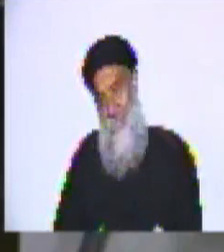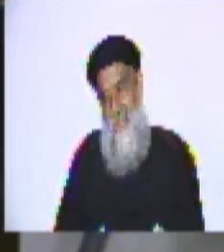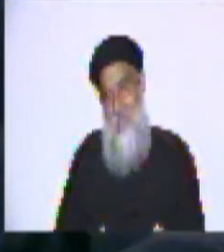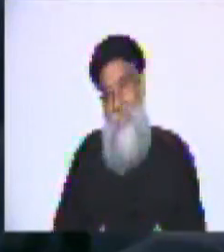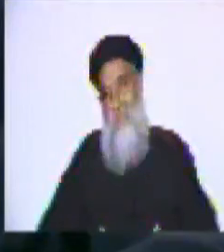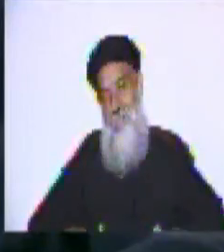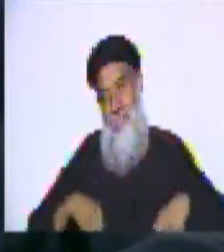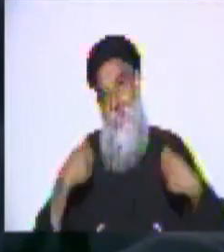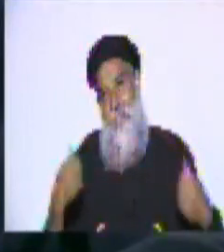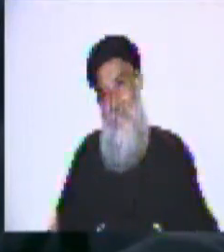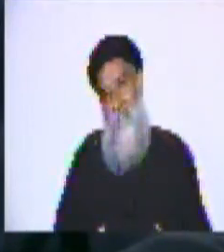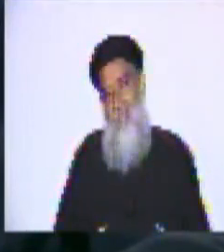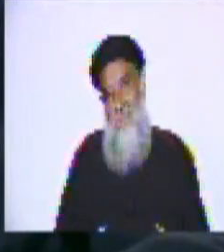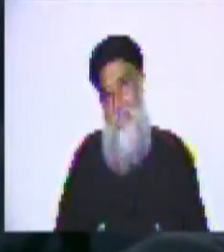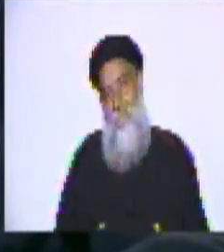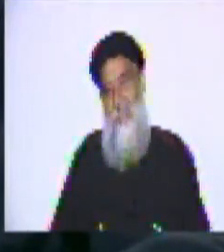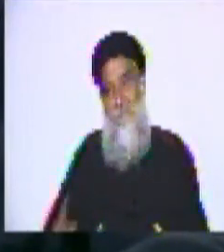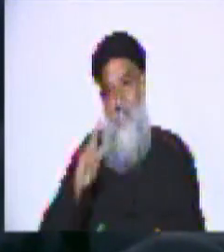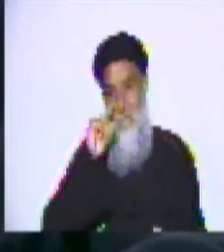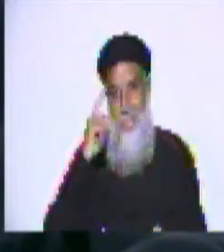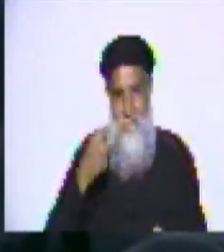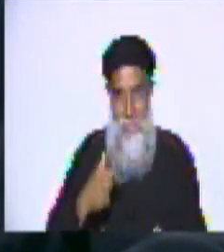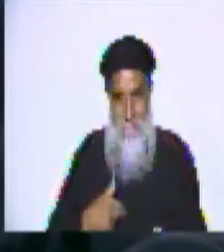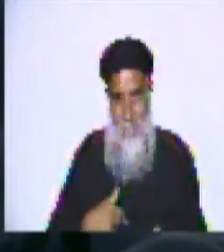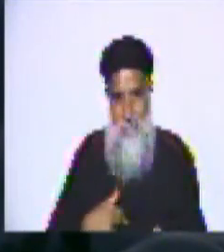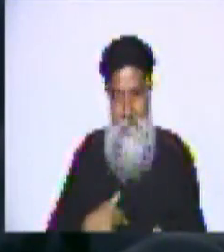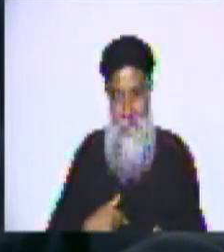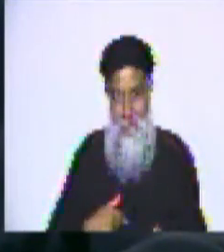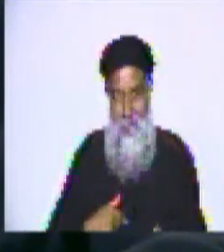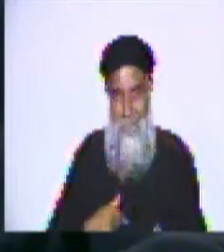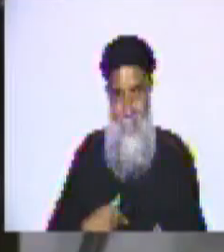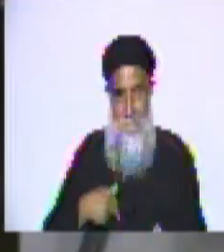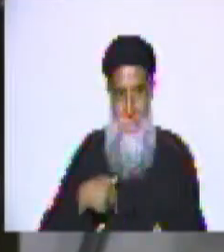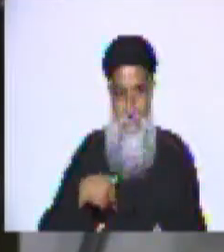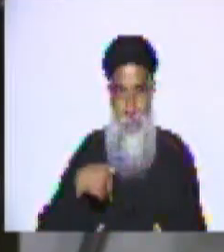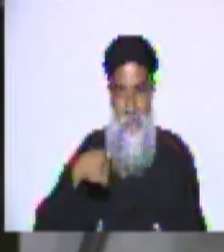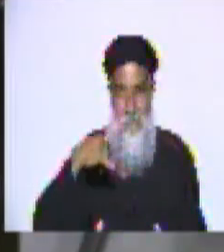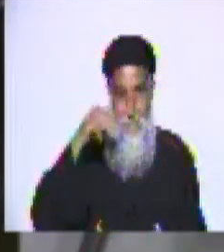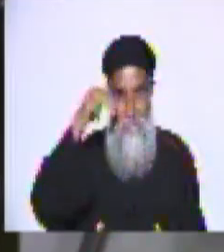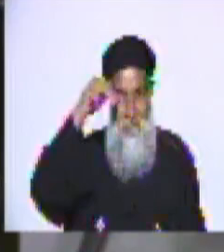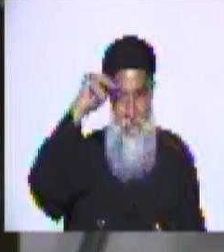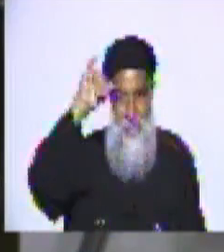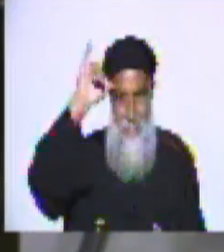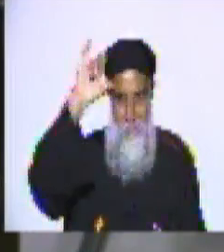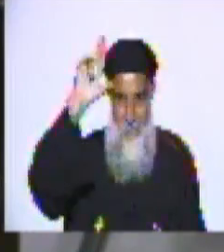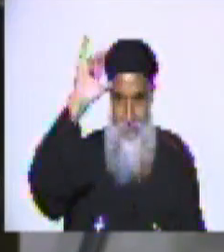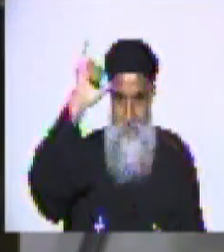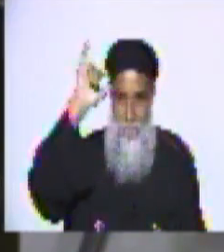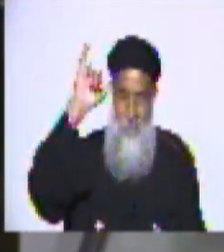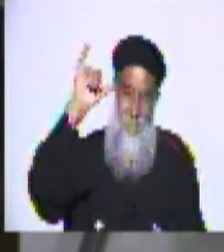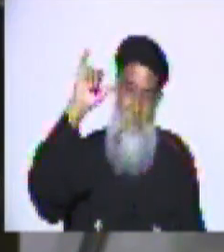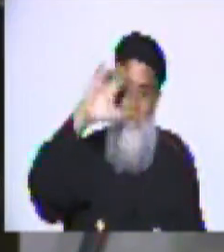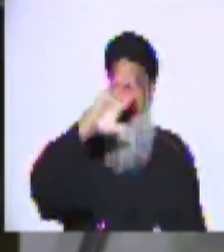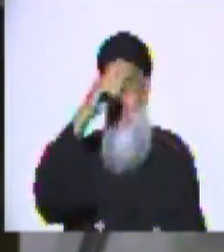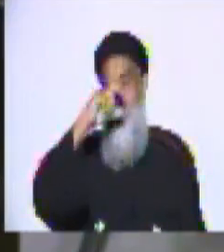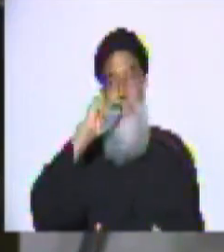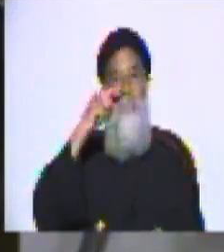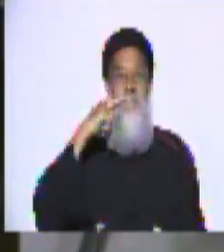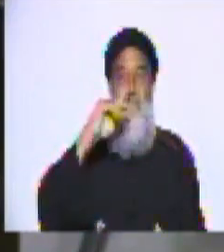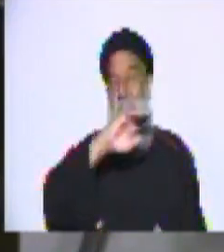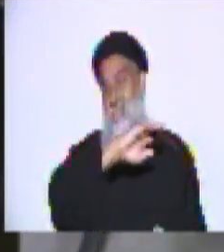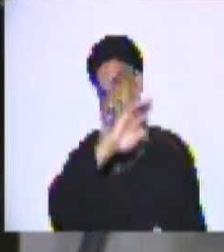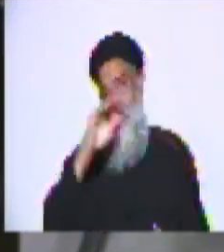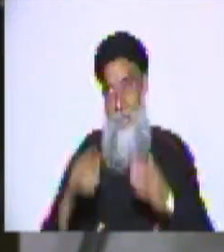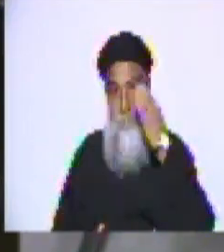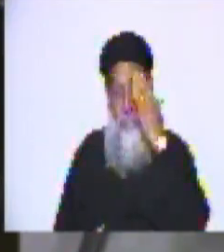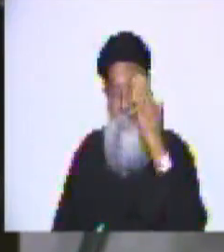النفس الحيوان في دمه. ايوه. فعشان كده منعوا الثلاث حاجات دول،